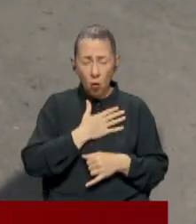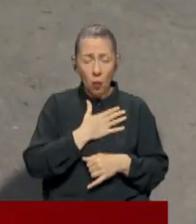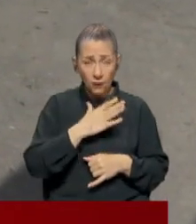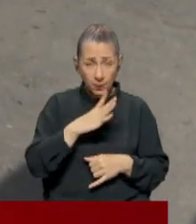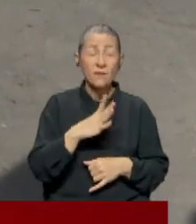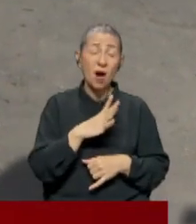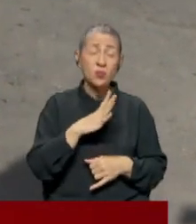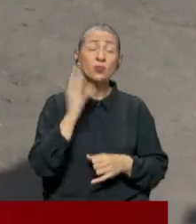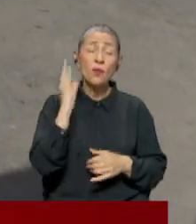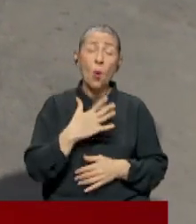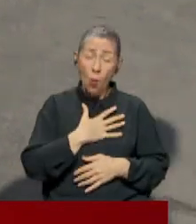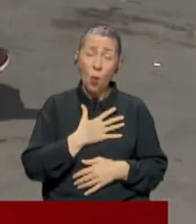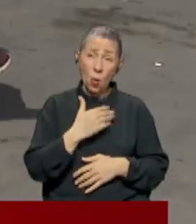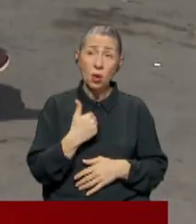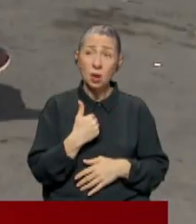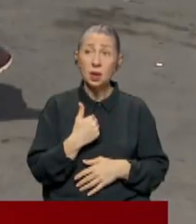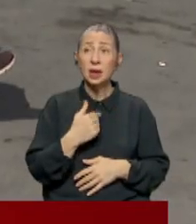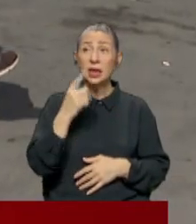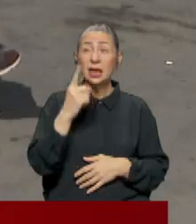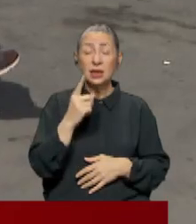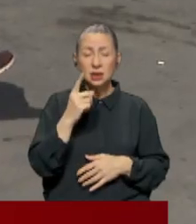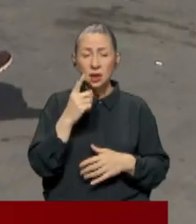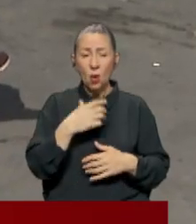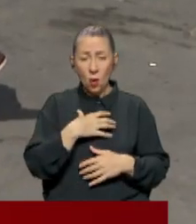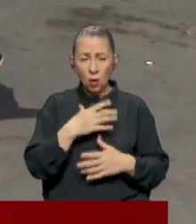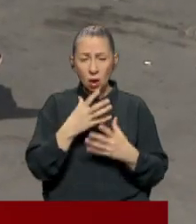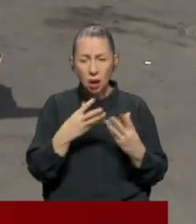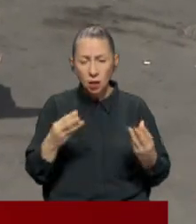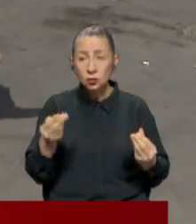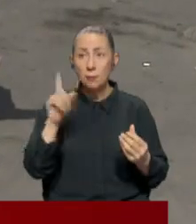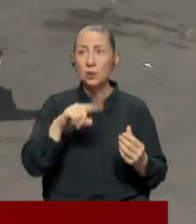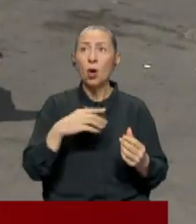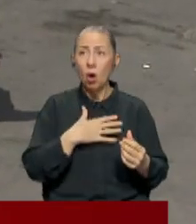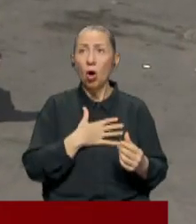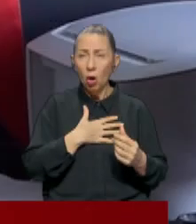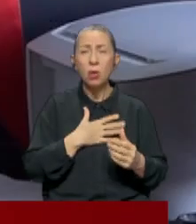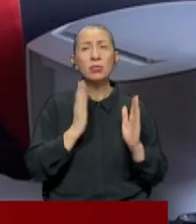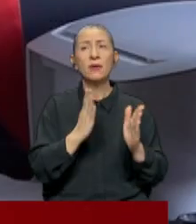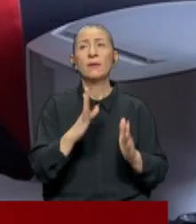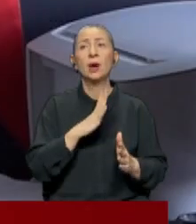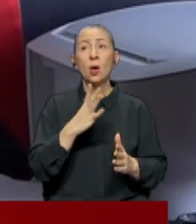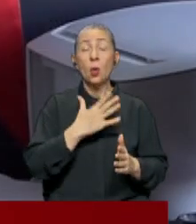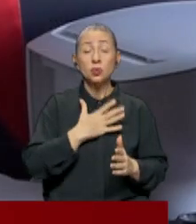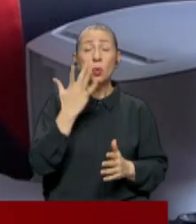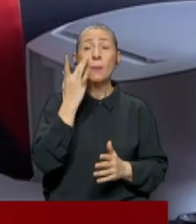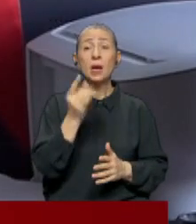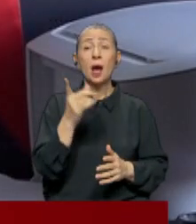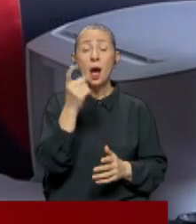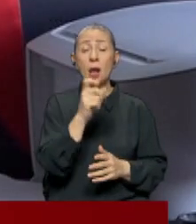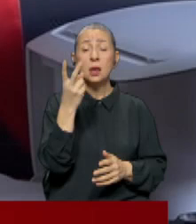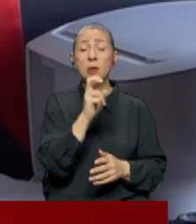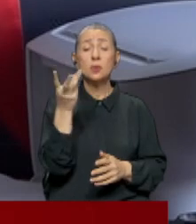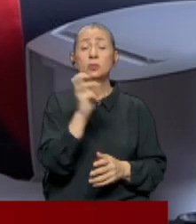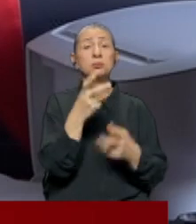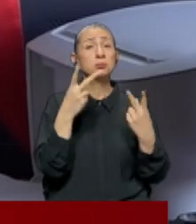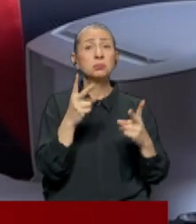musun? Evet, çok öksürüyorum. İlk şiddetini kaybediyor ama ondan sonra ara ara devamlı çocuk öksürüyor. Öksürük çok belirgin. Aylarca